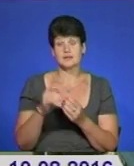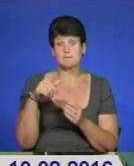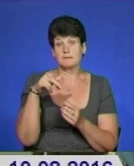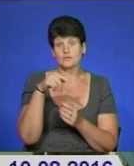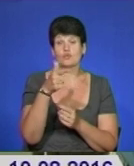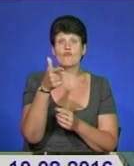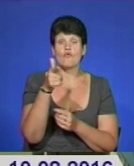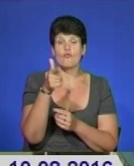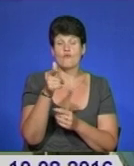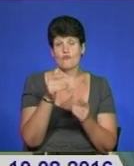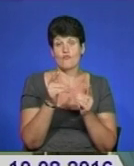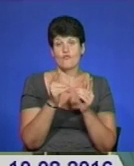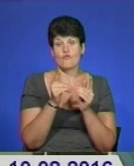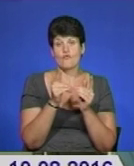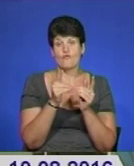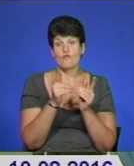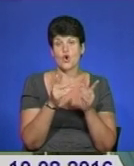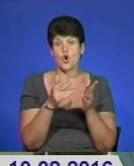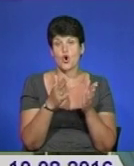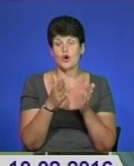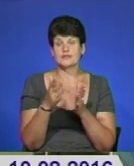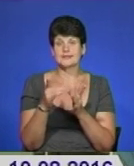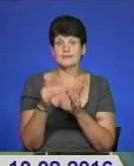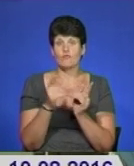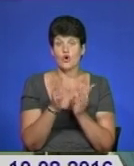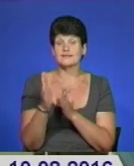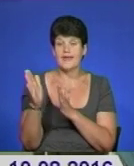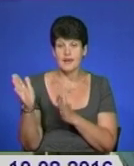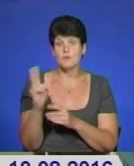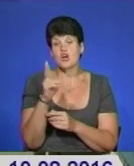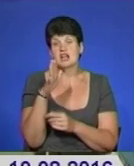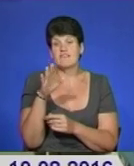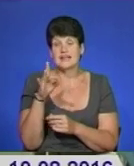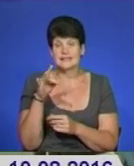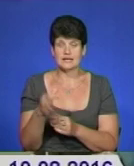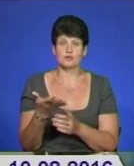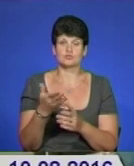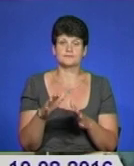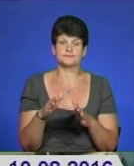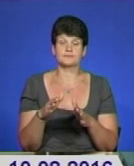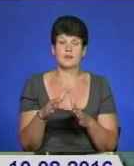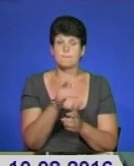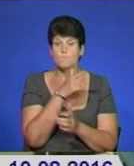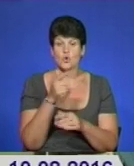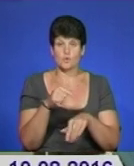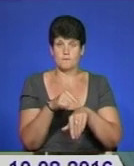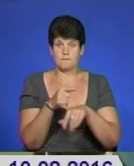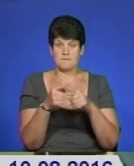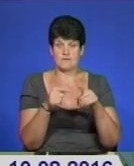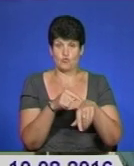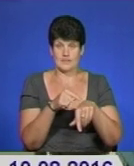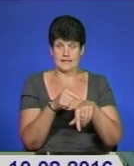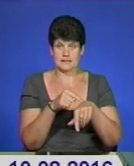відвідують готель або квартиру для надання інтим-послуг. Вказаний громадянин протягом півгодини